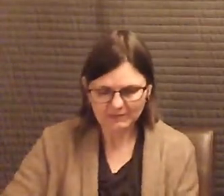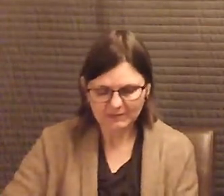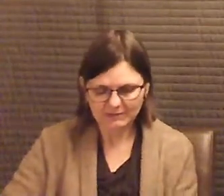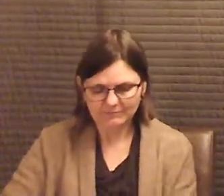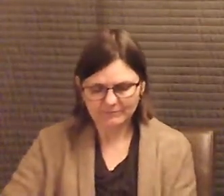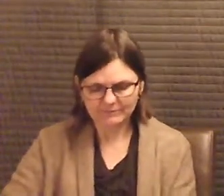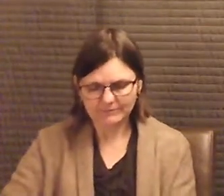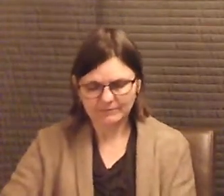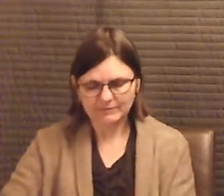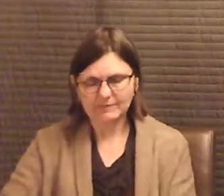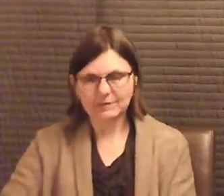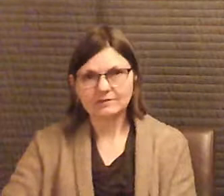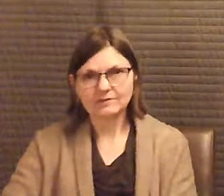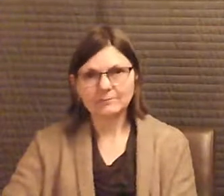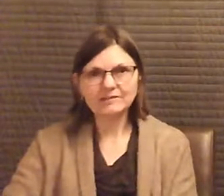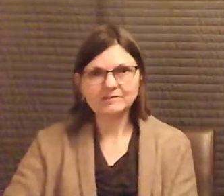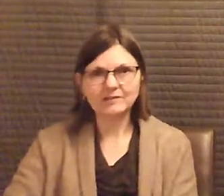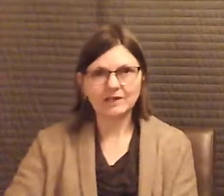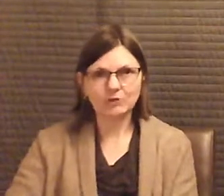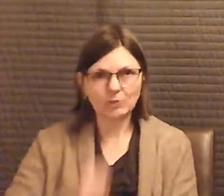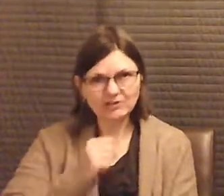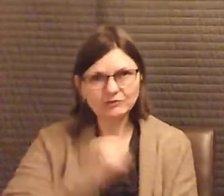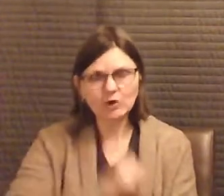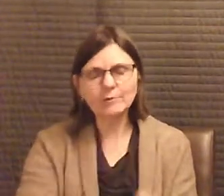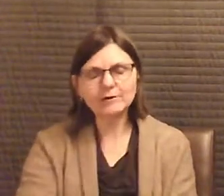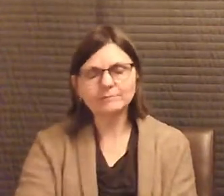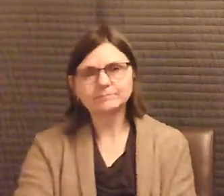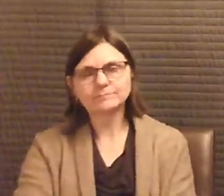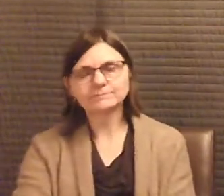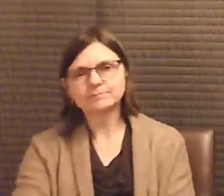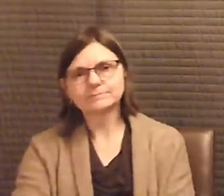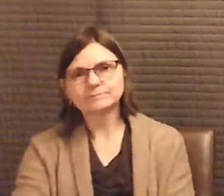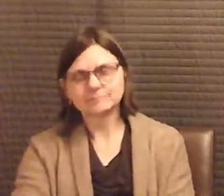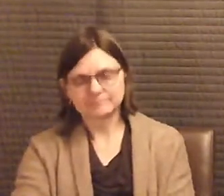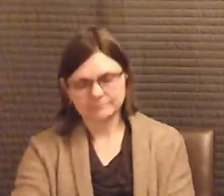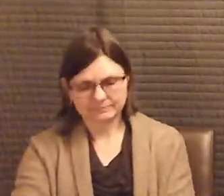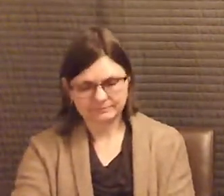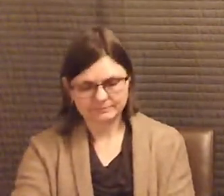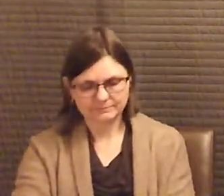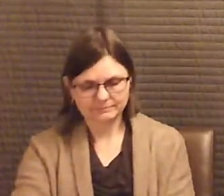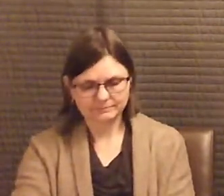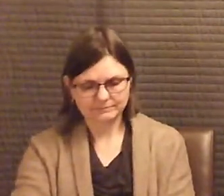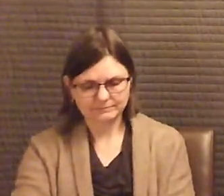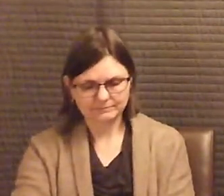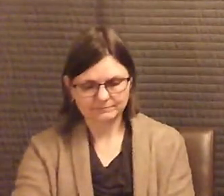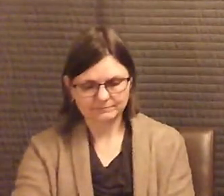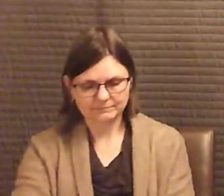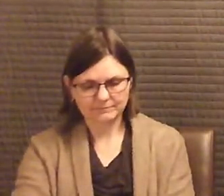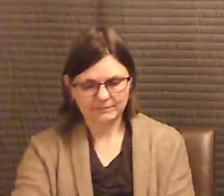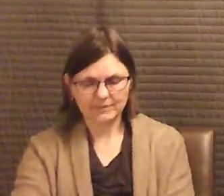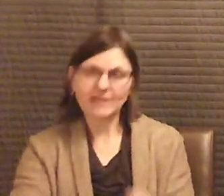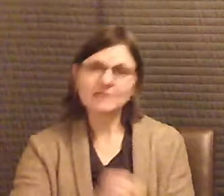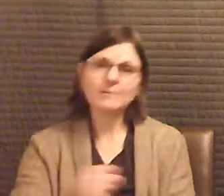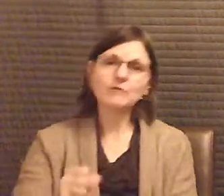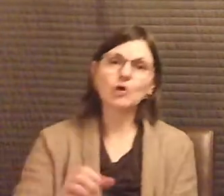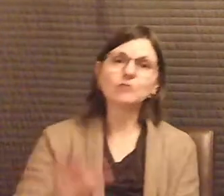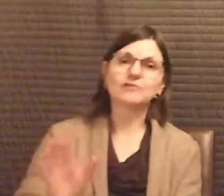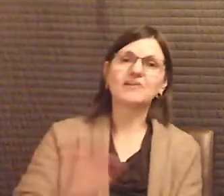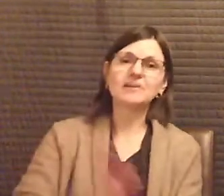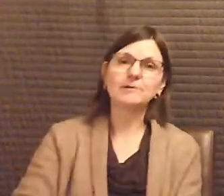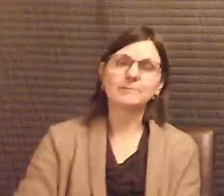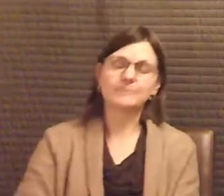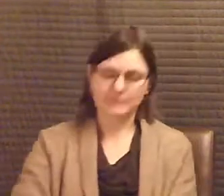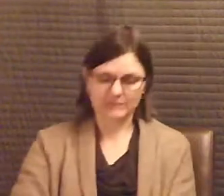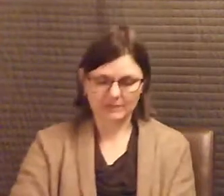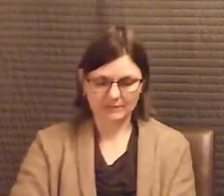mijn mirai zag dat mensen in opstand komen en ridgid dan men een dorp in de man van god